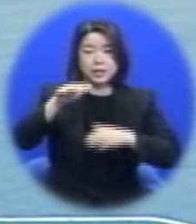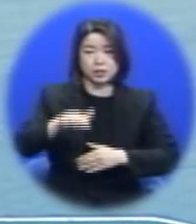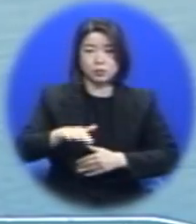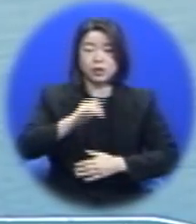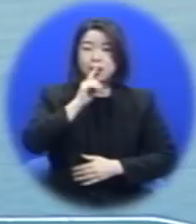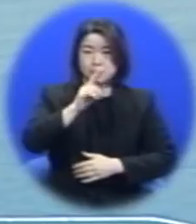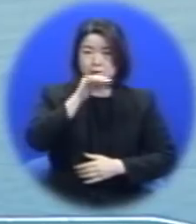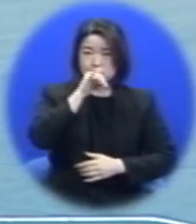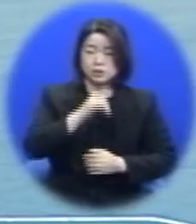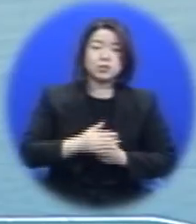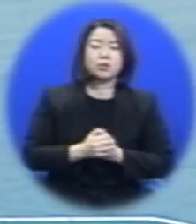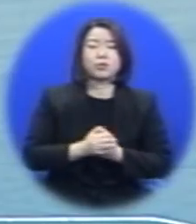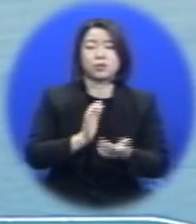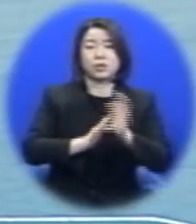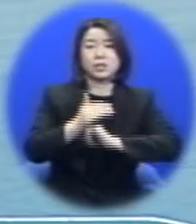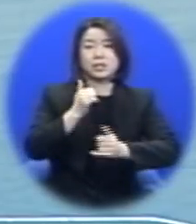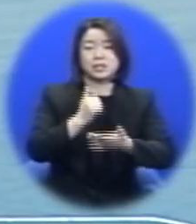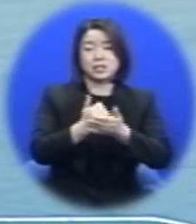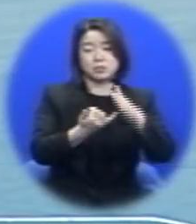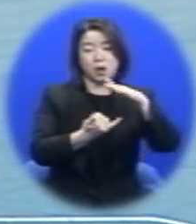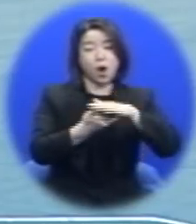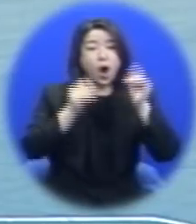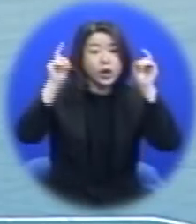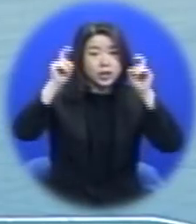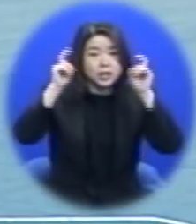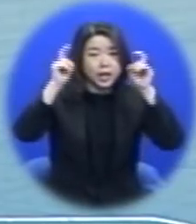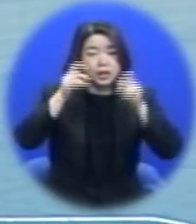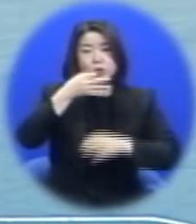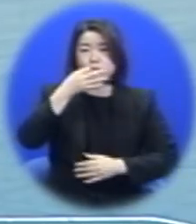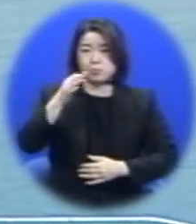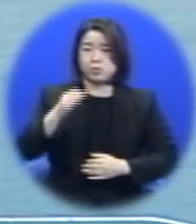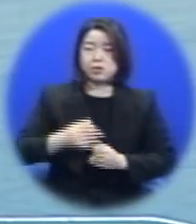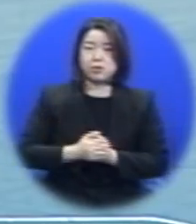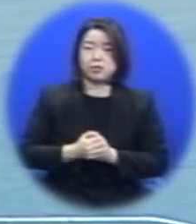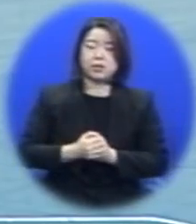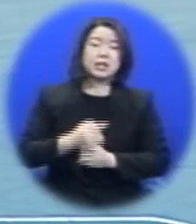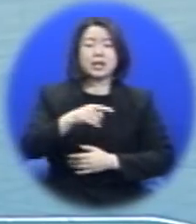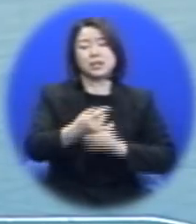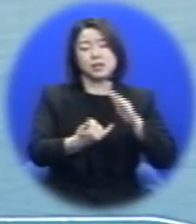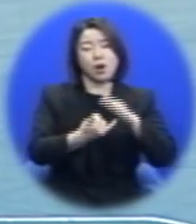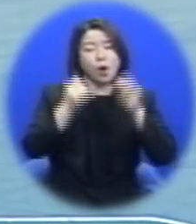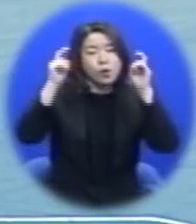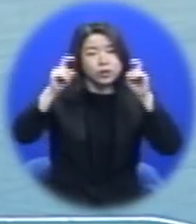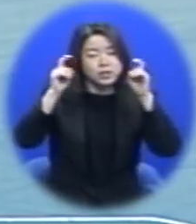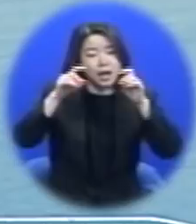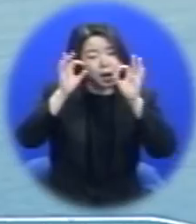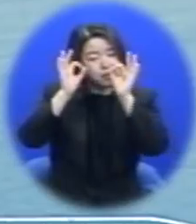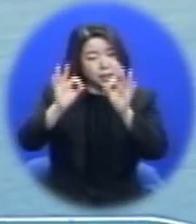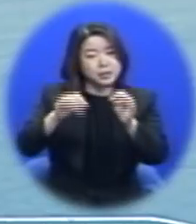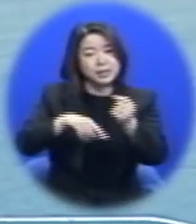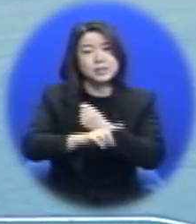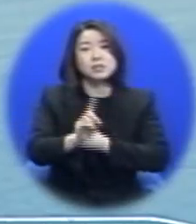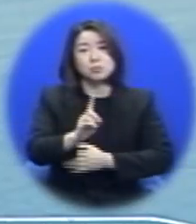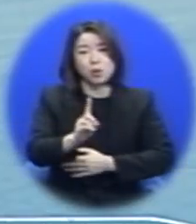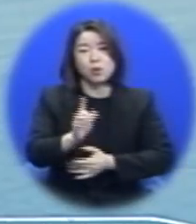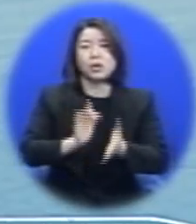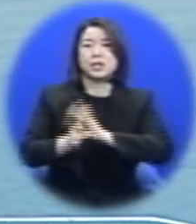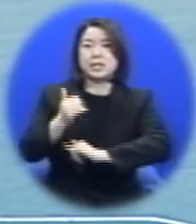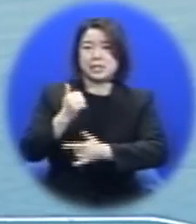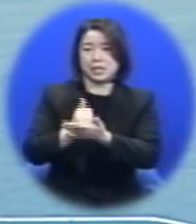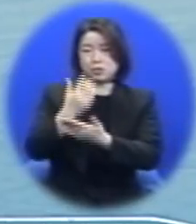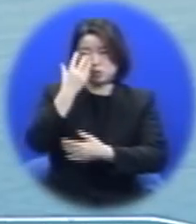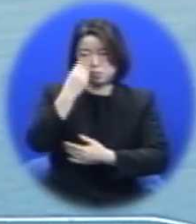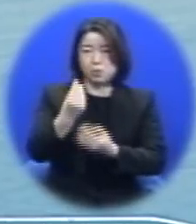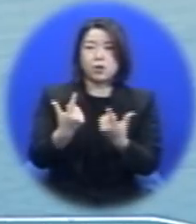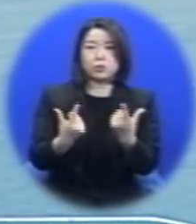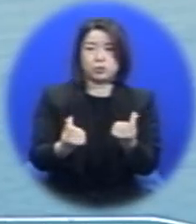예수님이 어린 양이라고 그렇게 일컬어지는 겁니다. 어린 양을 보았던 것은 곧 예수님을 본 거죠.